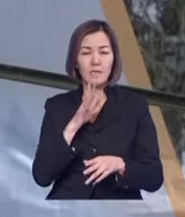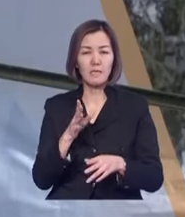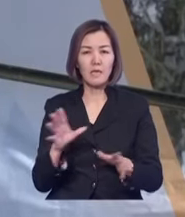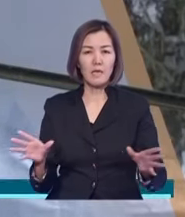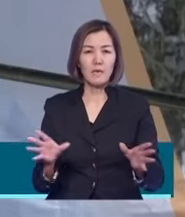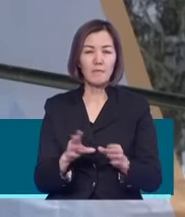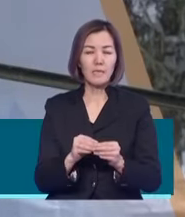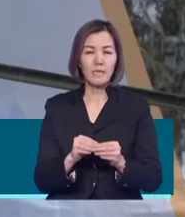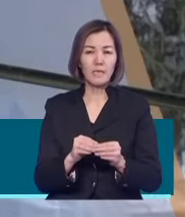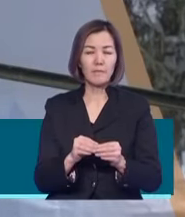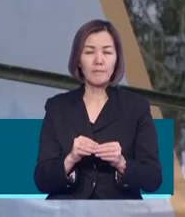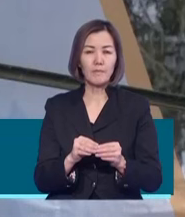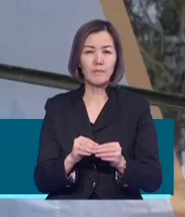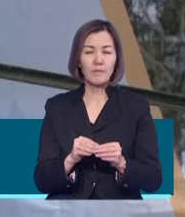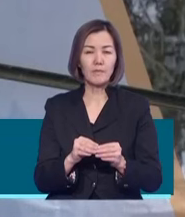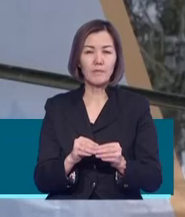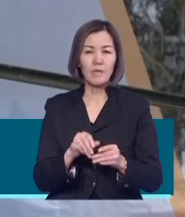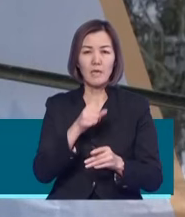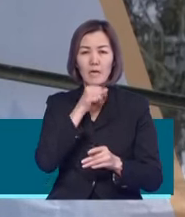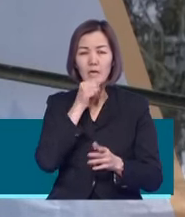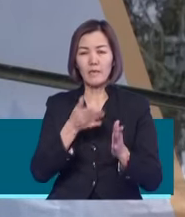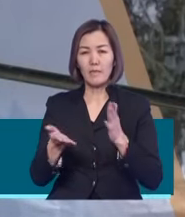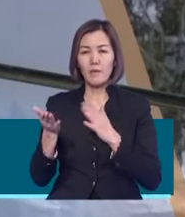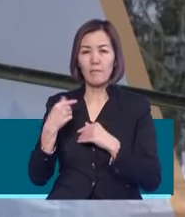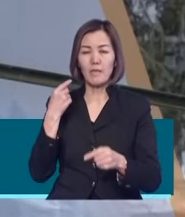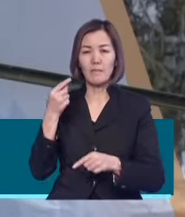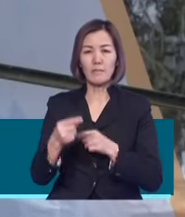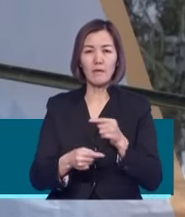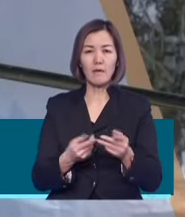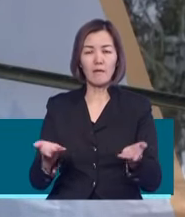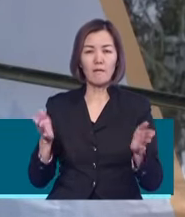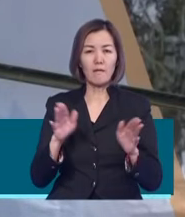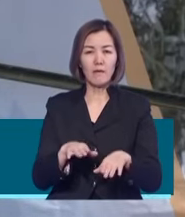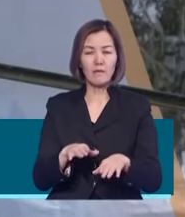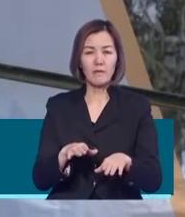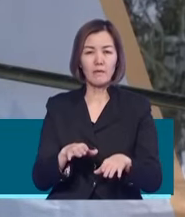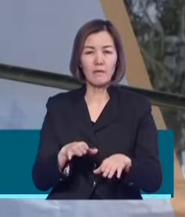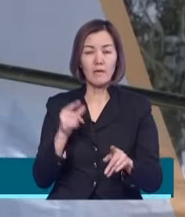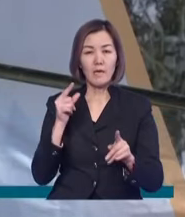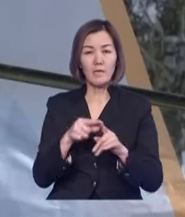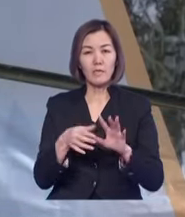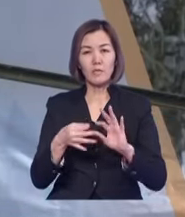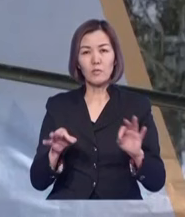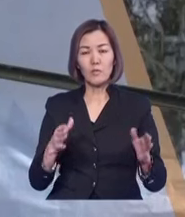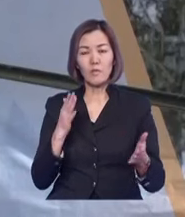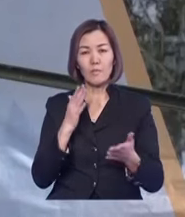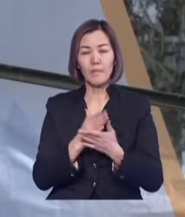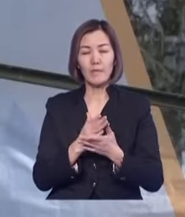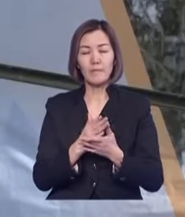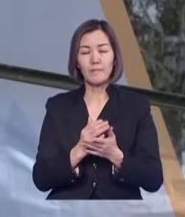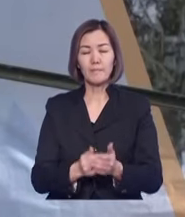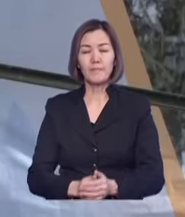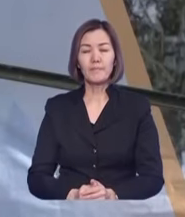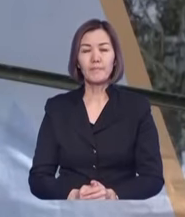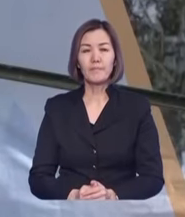күшіменен, найзаның үшімен қорғаған Райымбек батырдың айтқан бір ауыз батасынан мен бастайын деп отырмын.